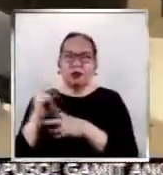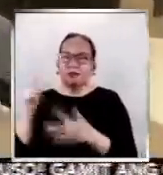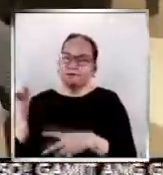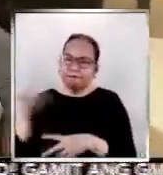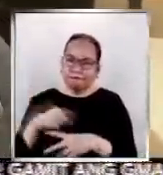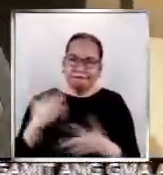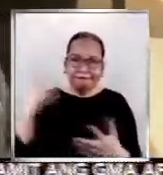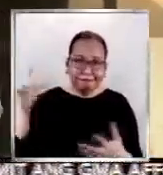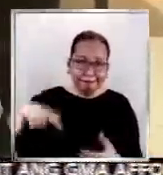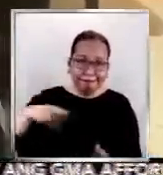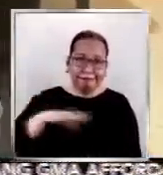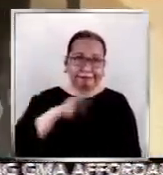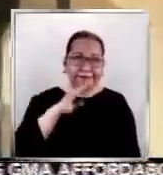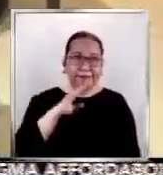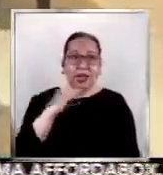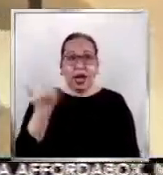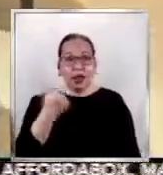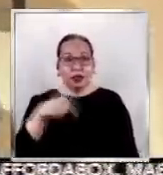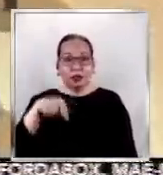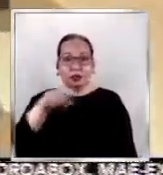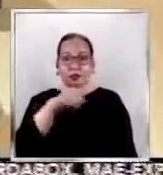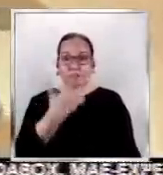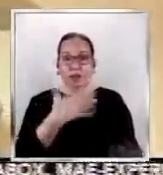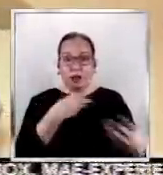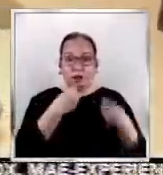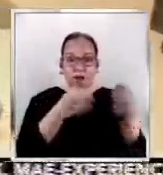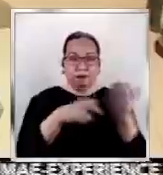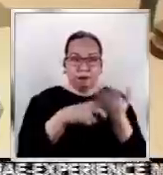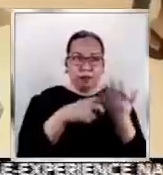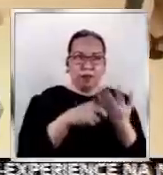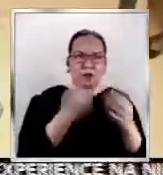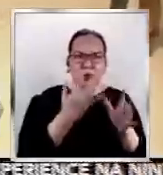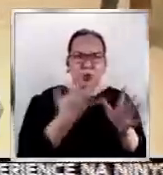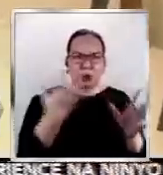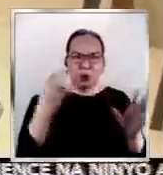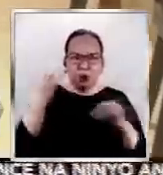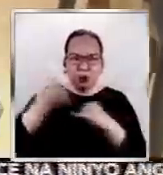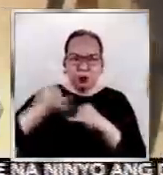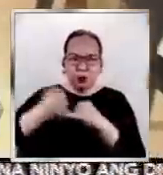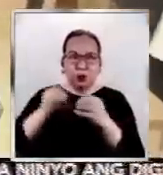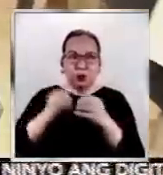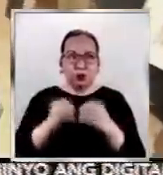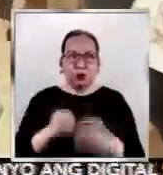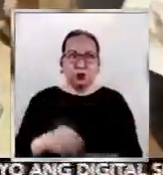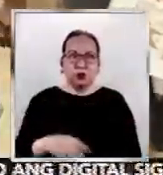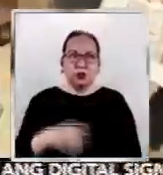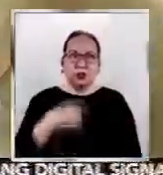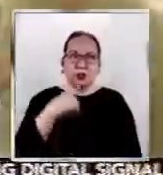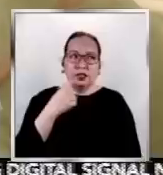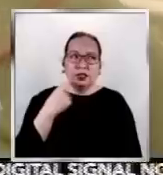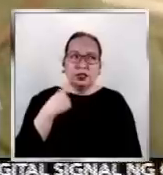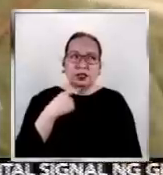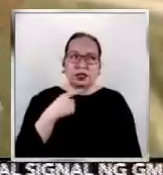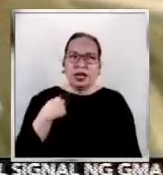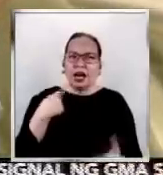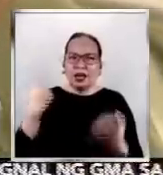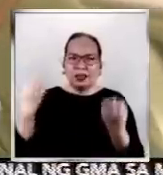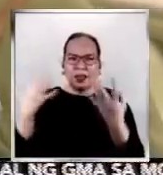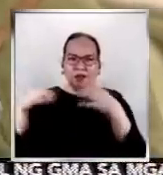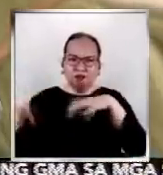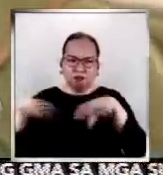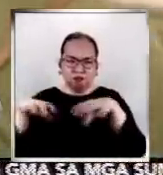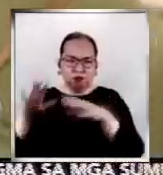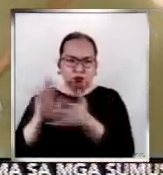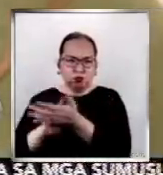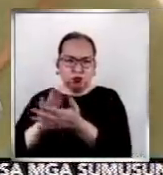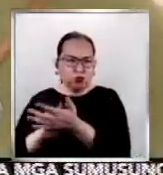slot, inabot pa ng ilang oras bago natapos. Dami po namin yung aral, activity sa school. Kaya di po kami